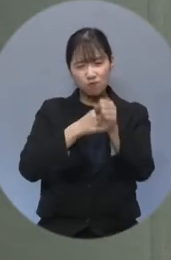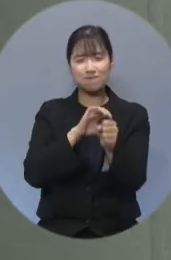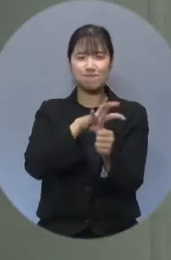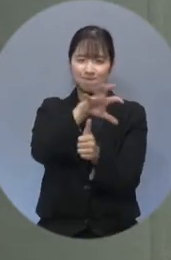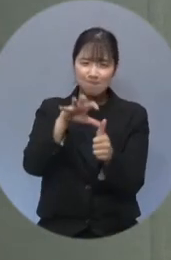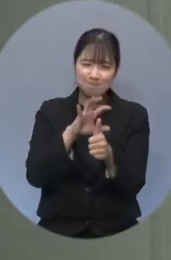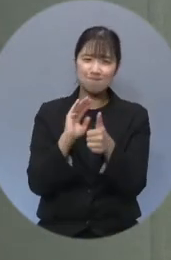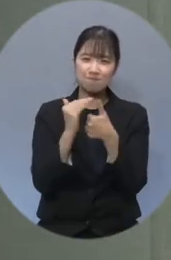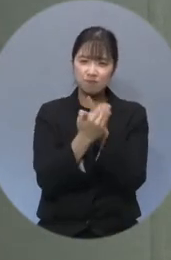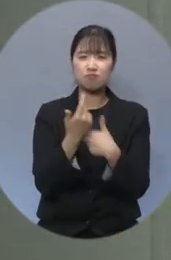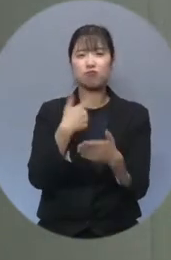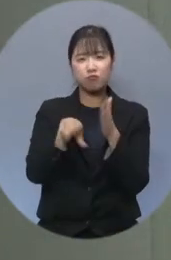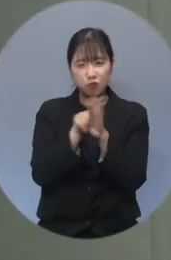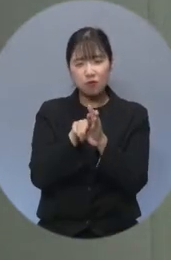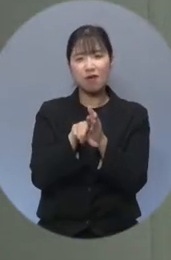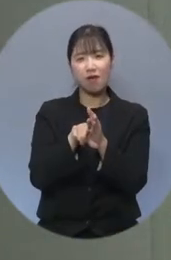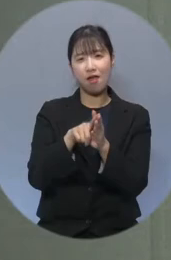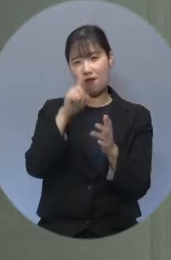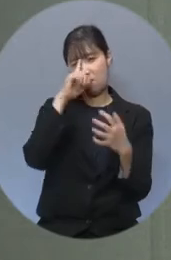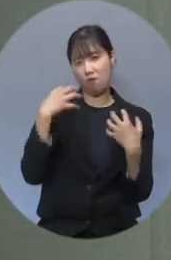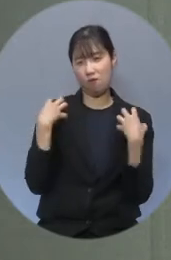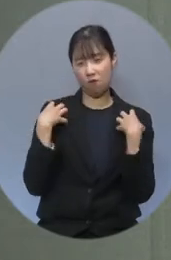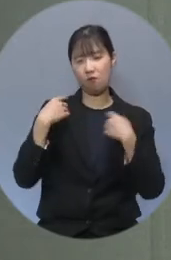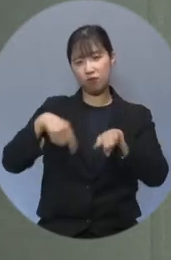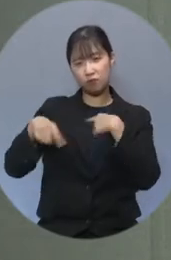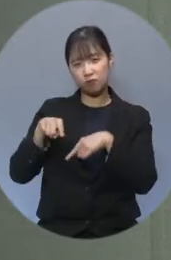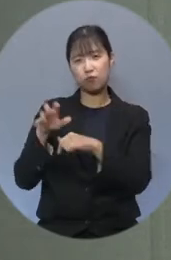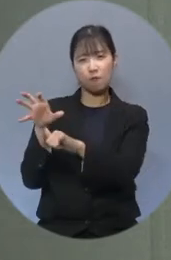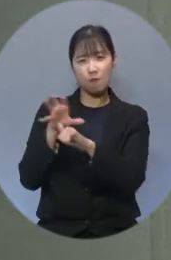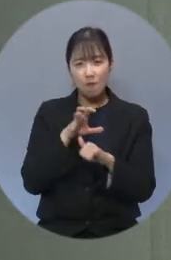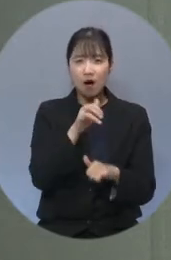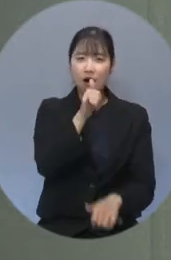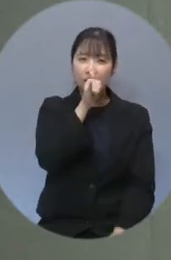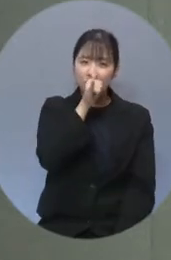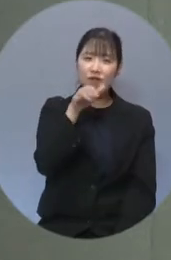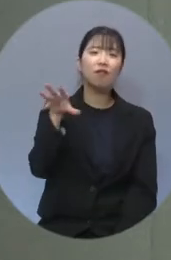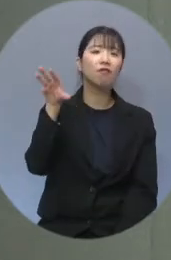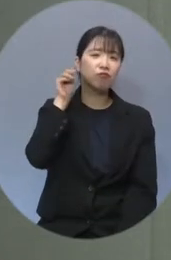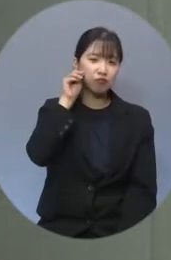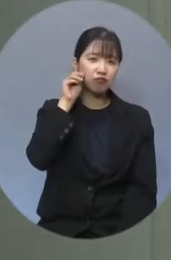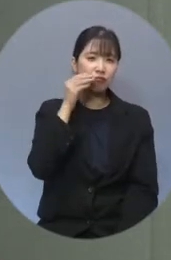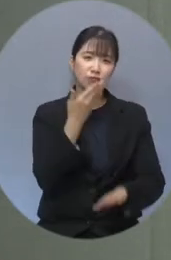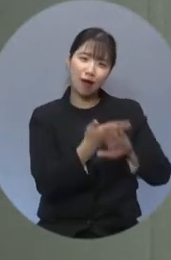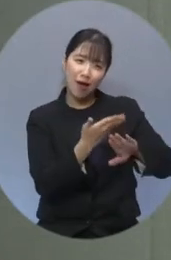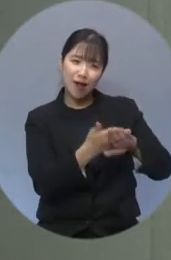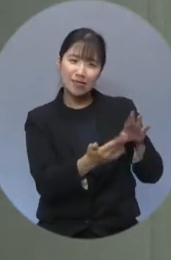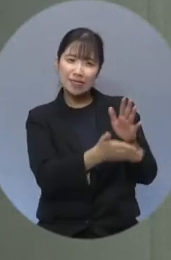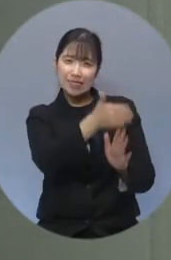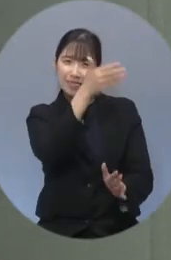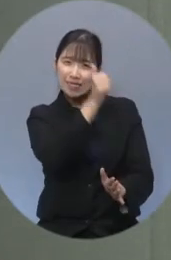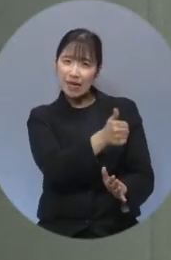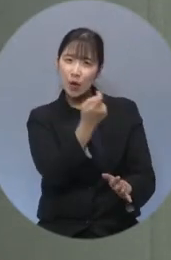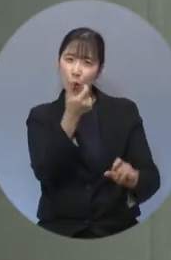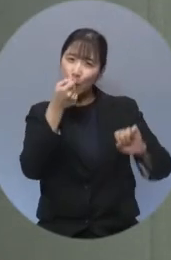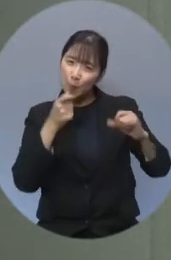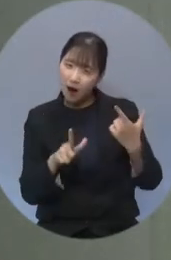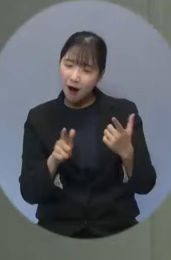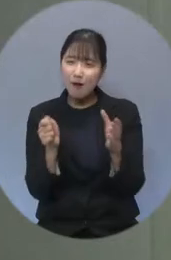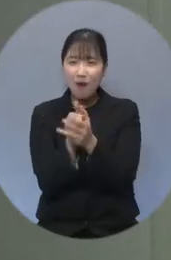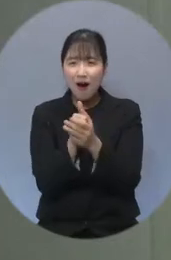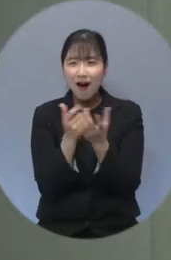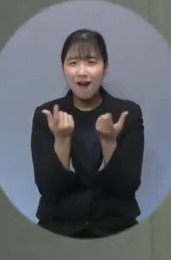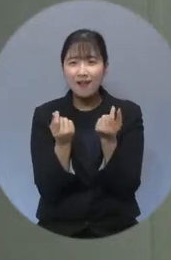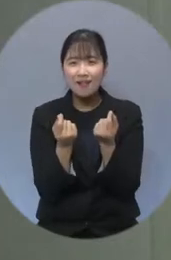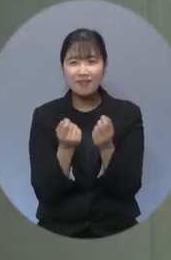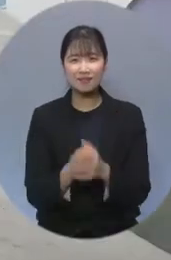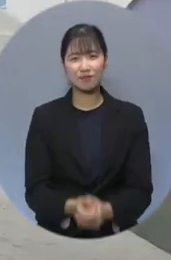많은 행정력을 활용하고 계시다는 얘기를 들을 때 어느 시장보다 좀 특이하지 않나 이런 생각을 합니다.